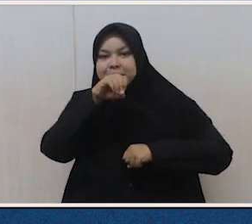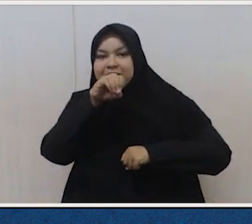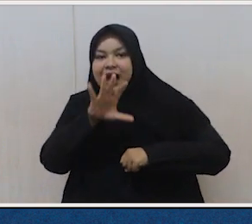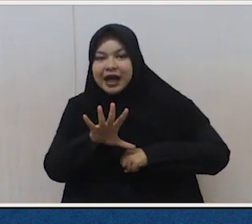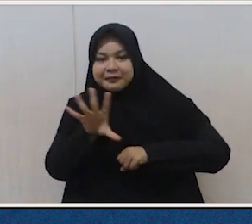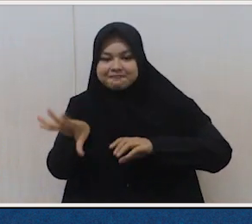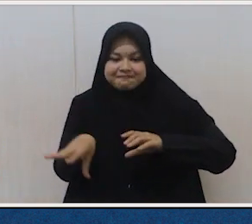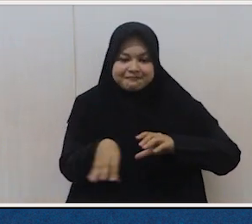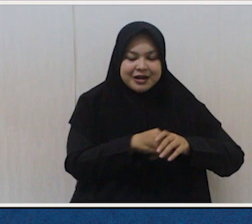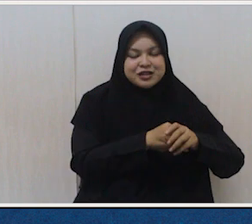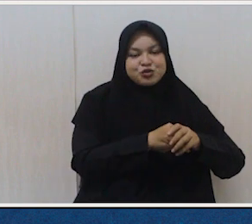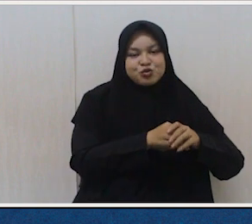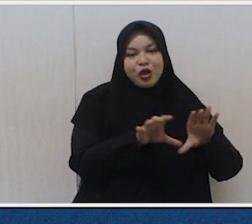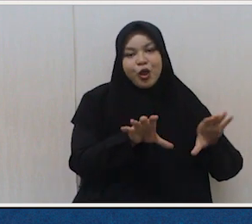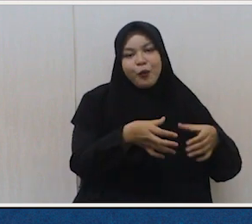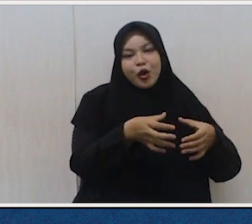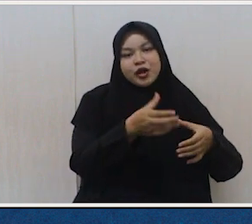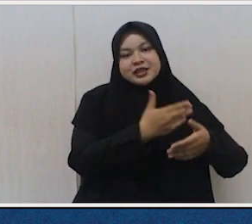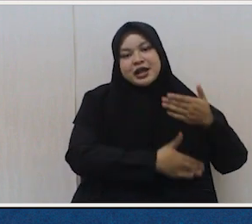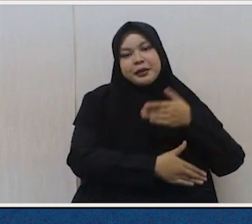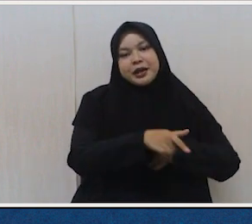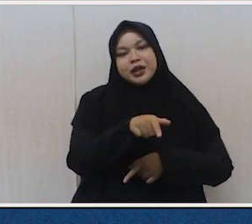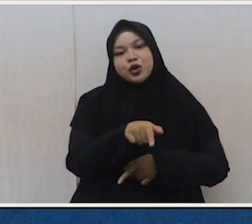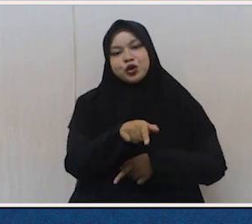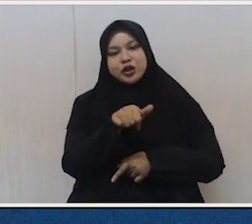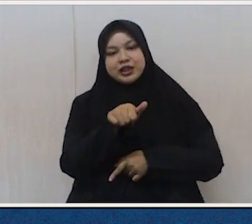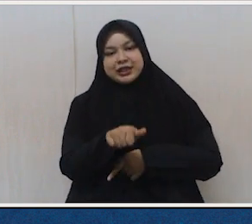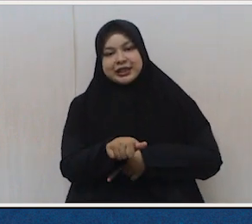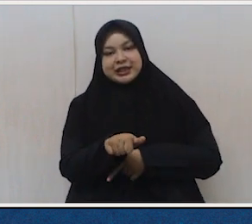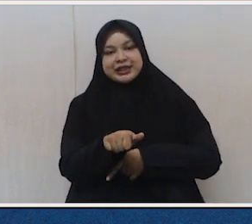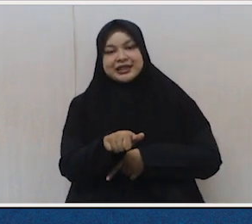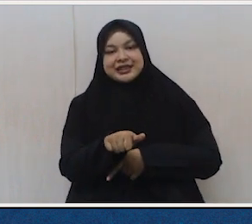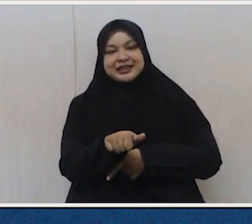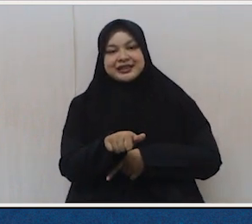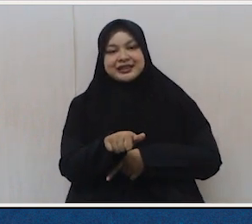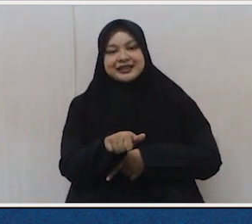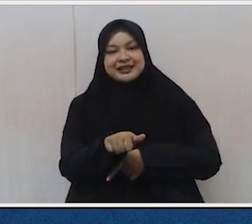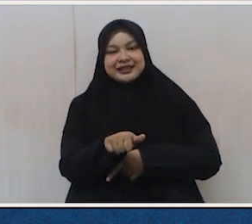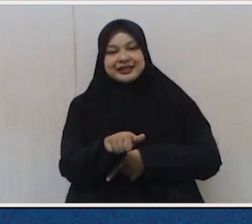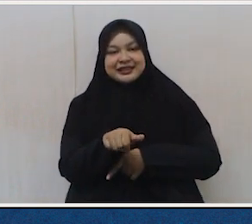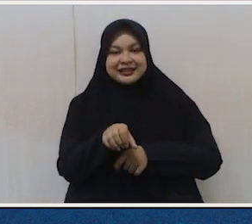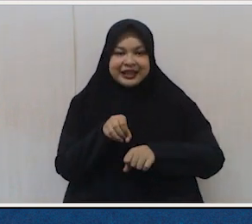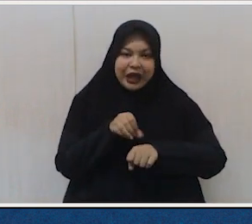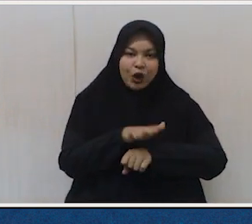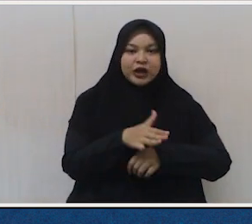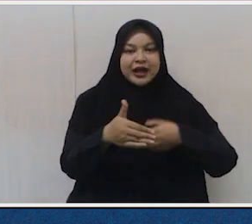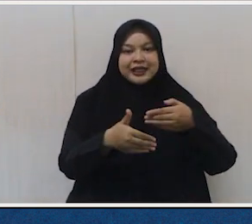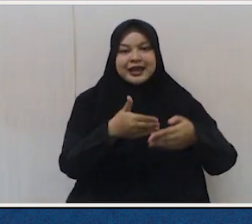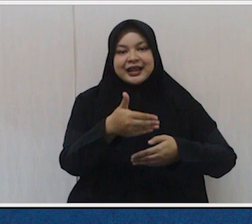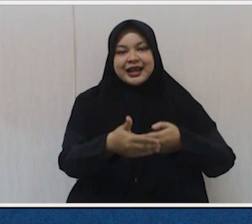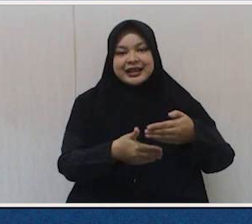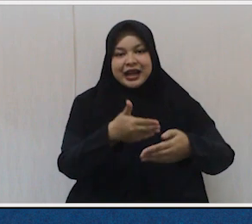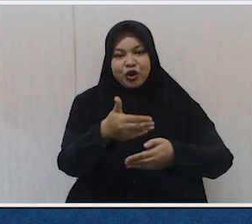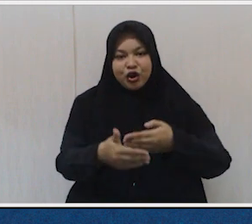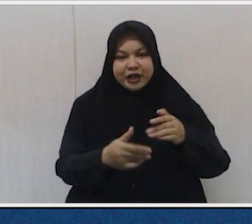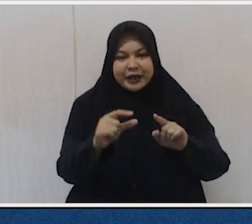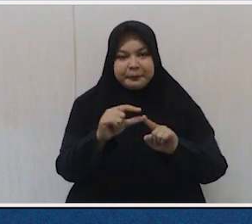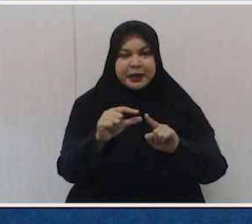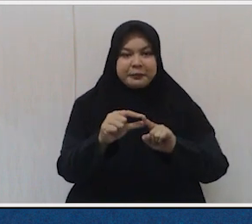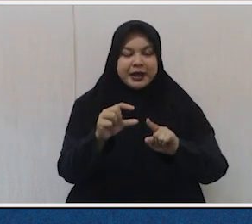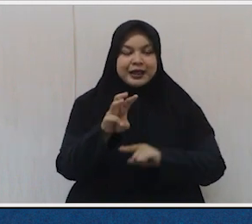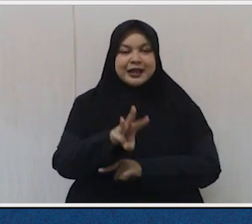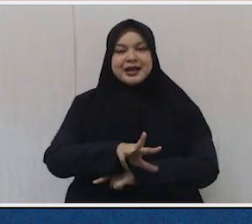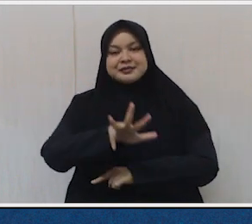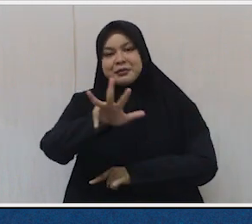memiliki hambatan dan masuk dalam kategori disabilitas itulah yang akan dikenakan eh teknis yang diatur di PP